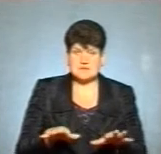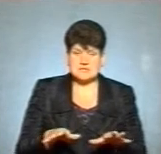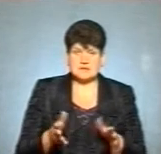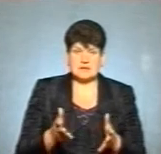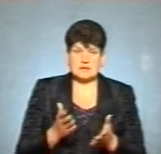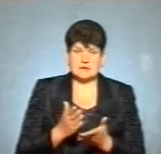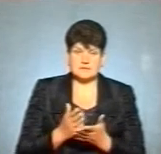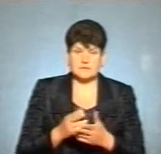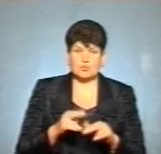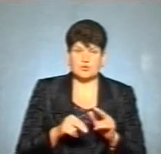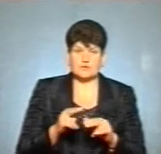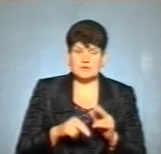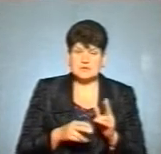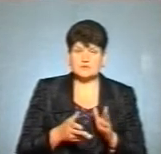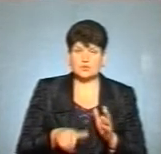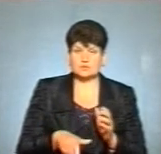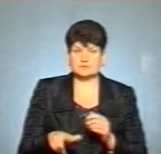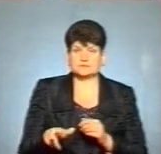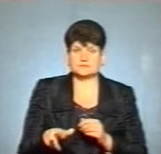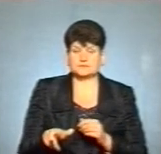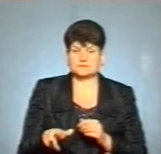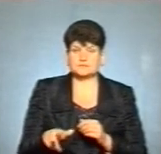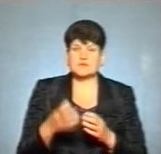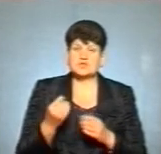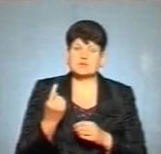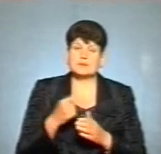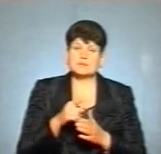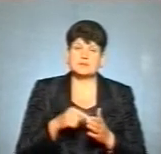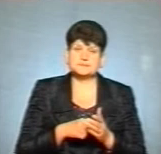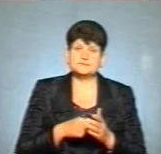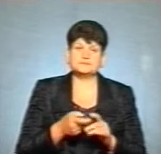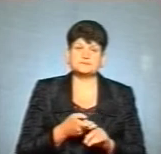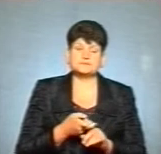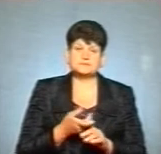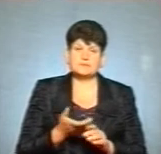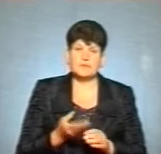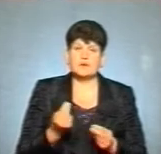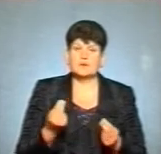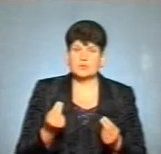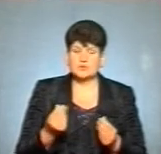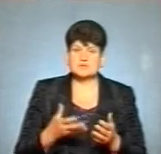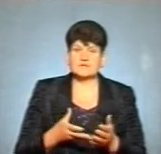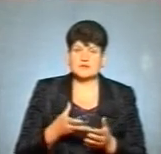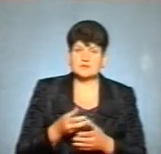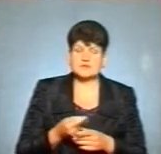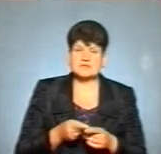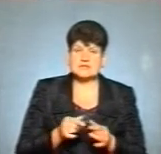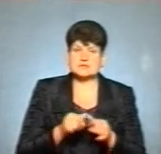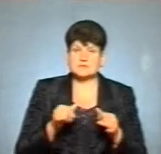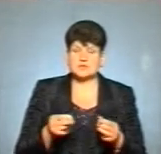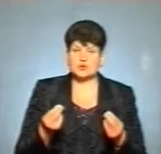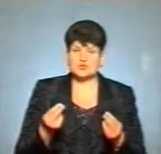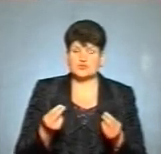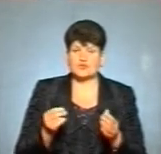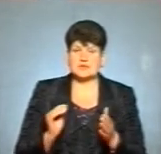йде будівництво тих же самих доріг. Так? Ще одне питання, яке також стосується грошей, фінансування, це збільшення грошової застави